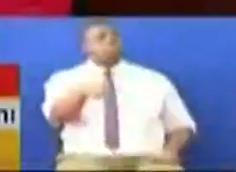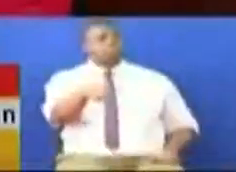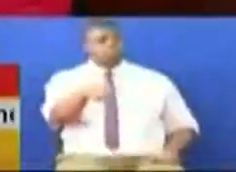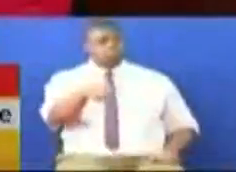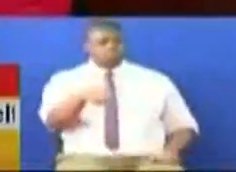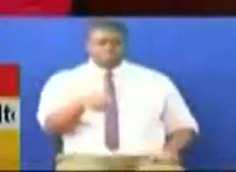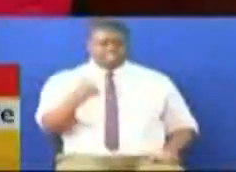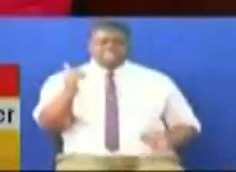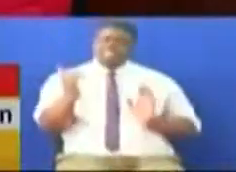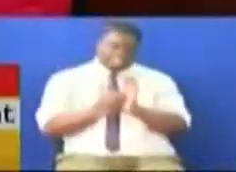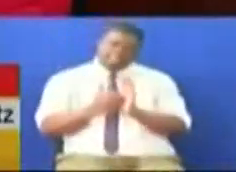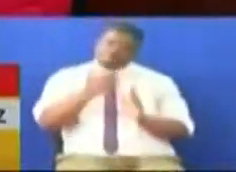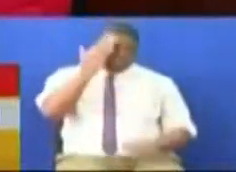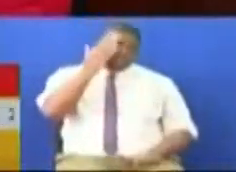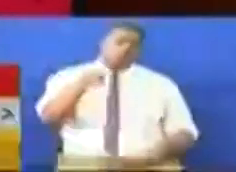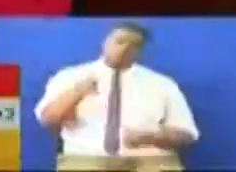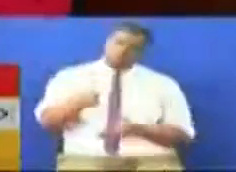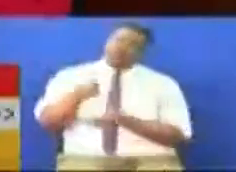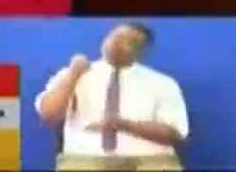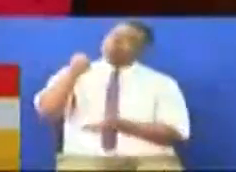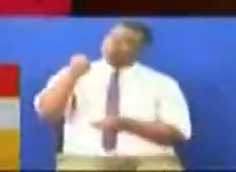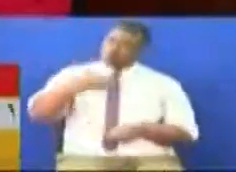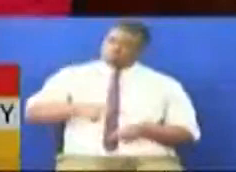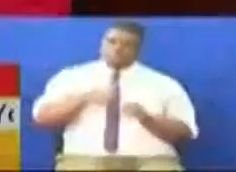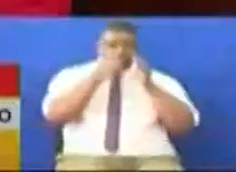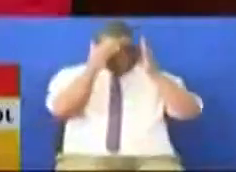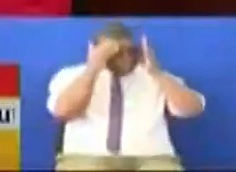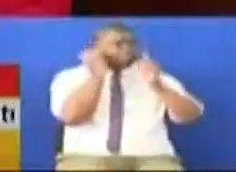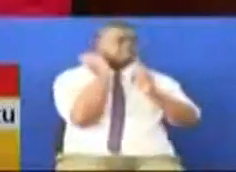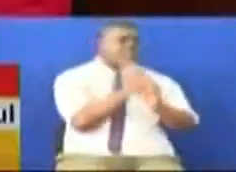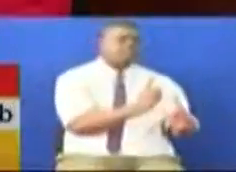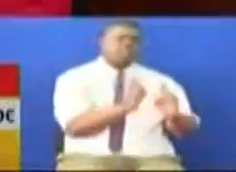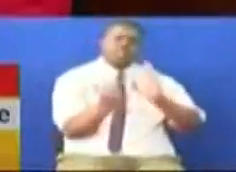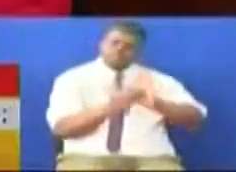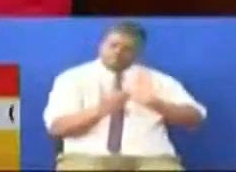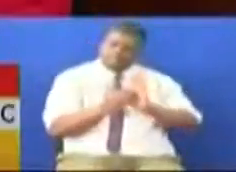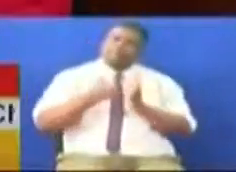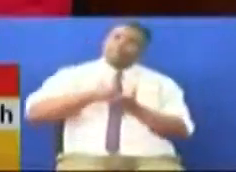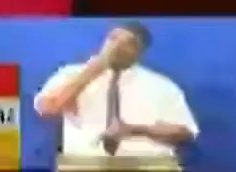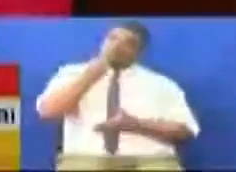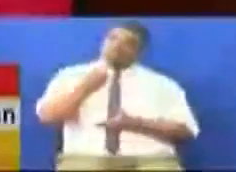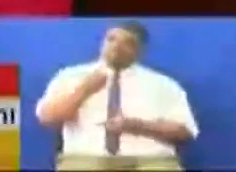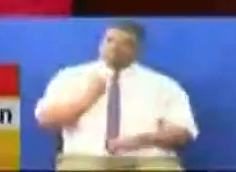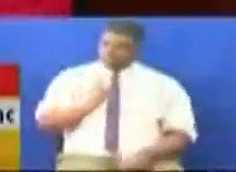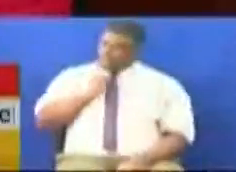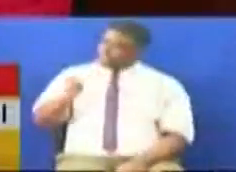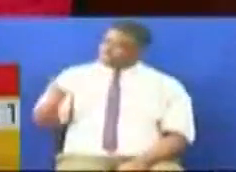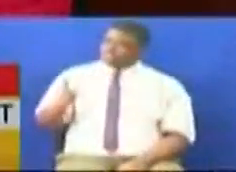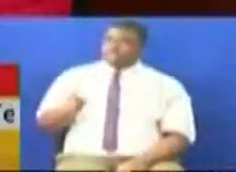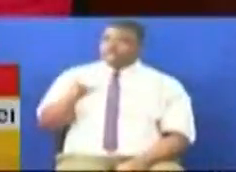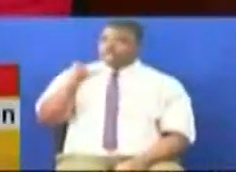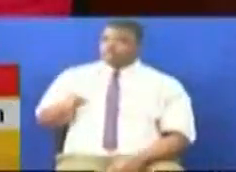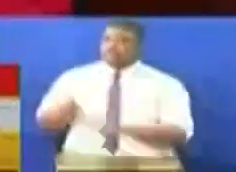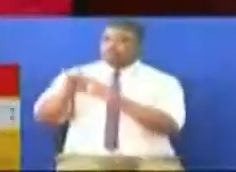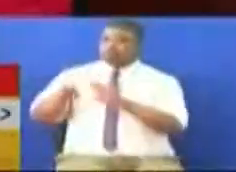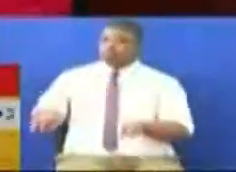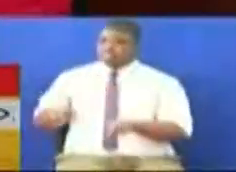na wizara zijikite kwenye hizo sheria, na sisi kama kamati tumemwagiza CAG aende